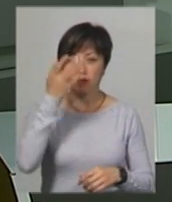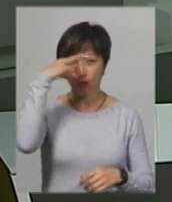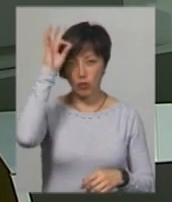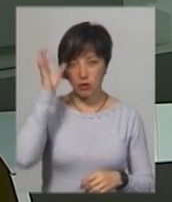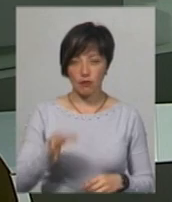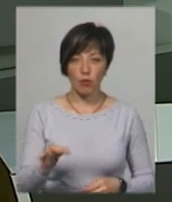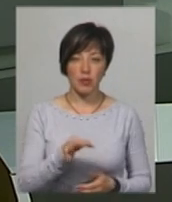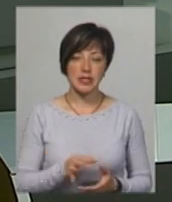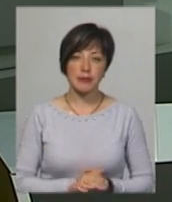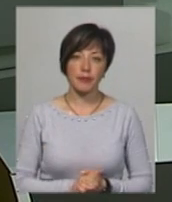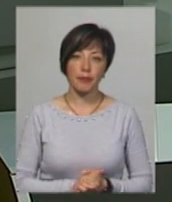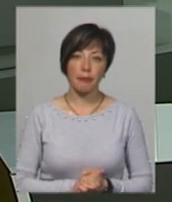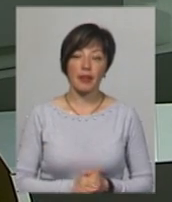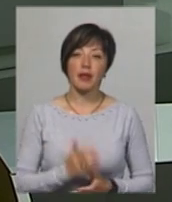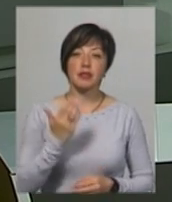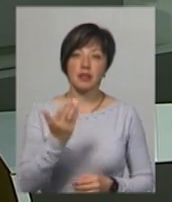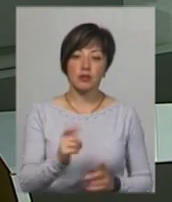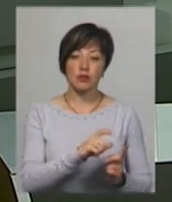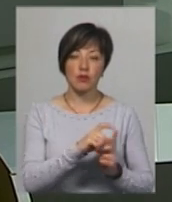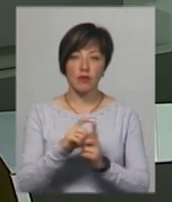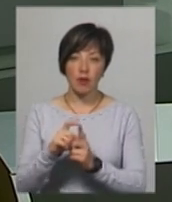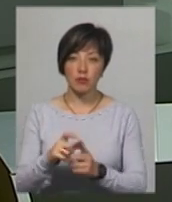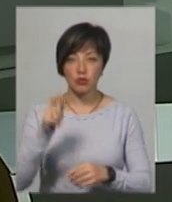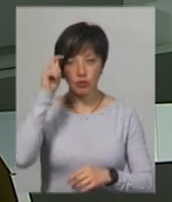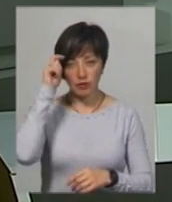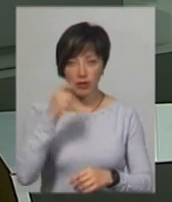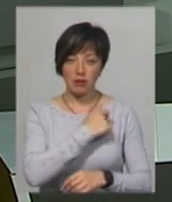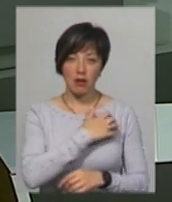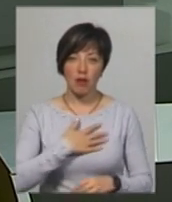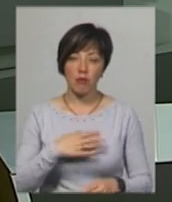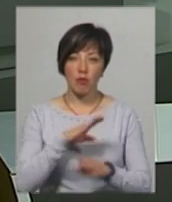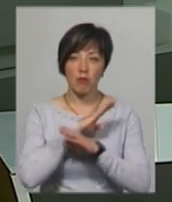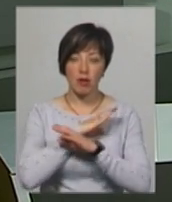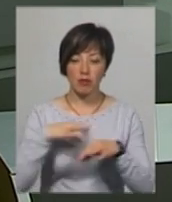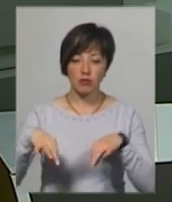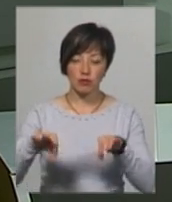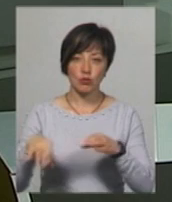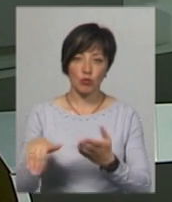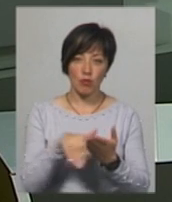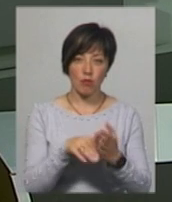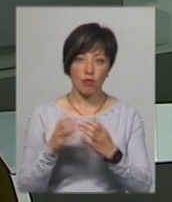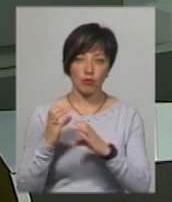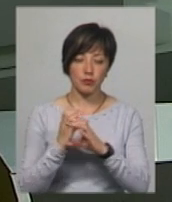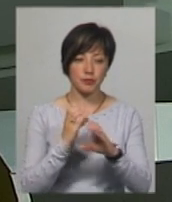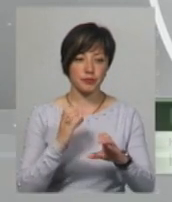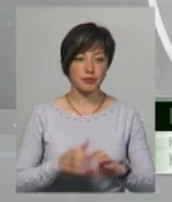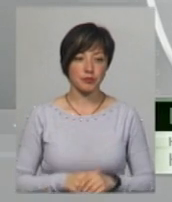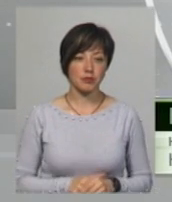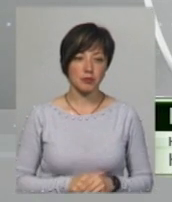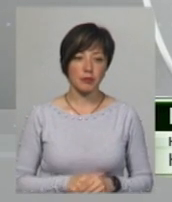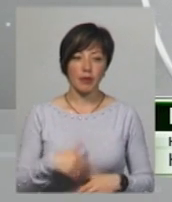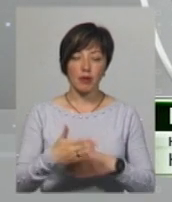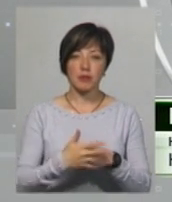Нацполіції в області Інна Глега. За її словами, чоловік від отриманих травм помер у кареті швидкої допомоги.